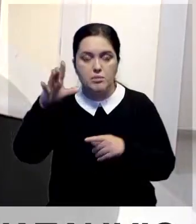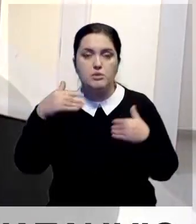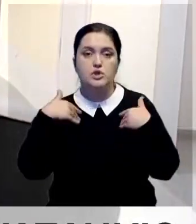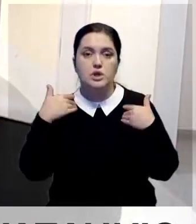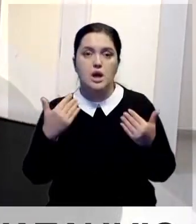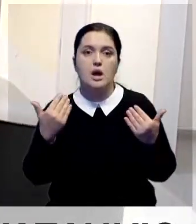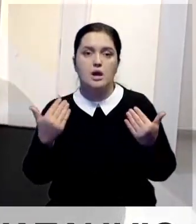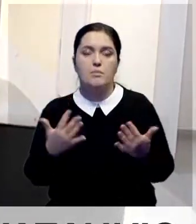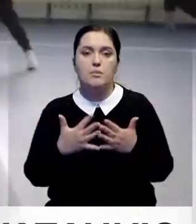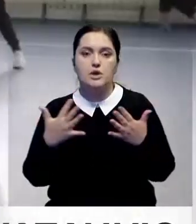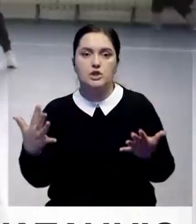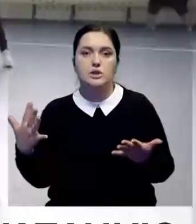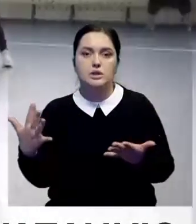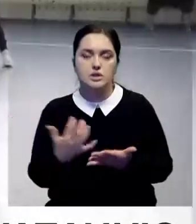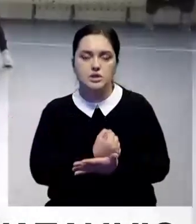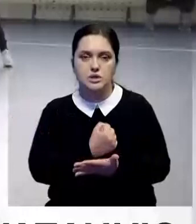им больших достижений.